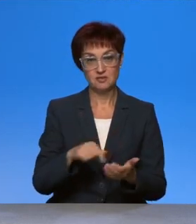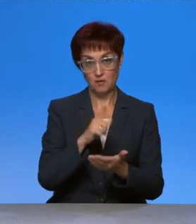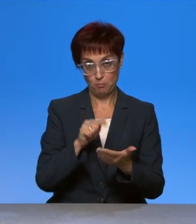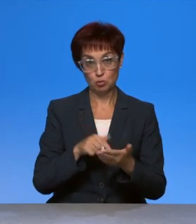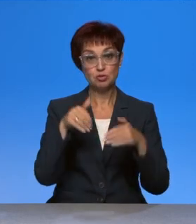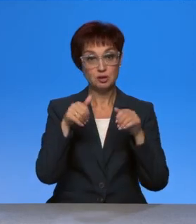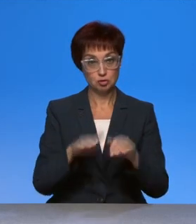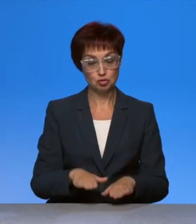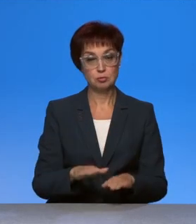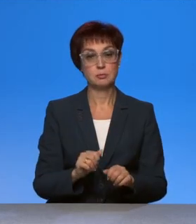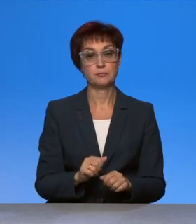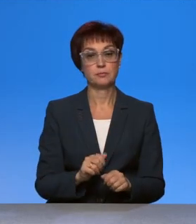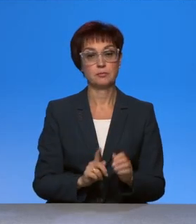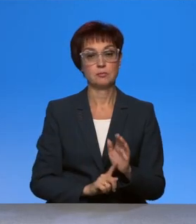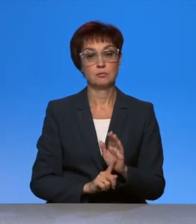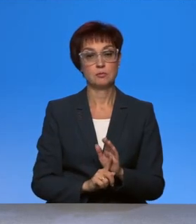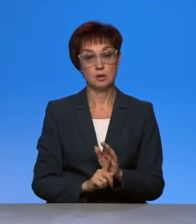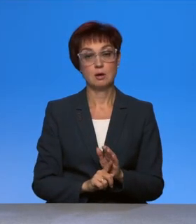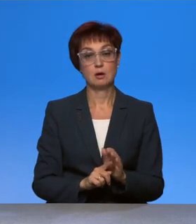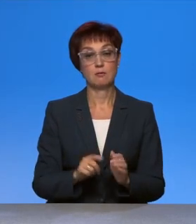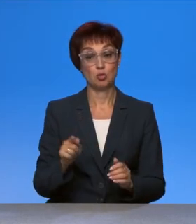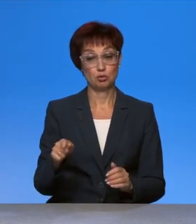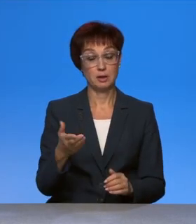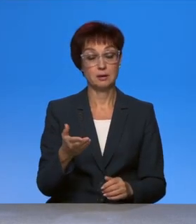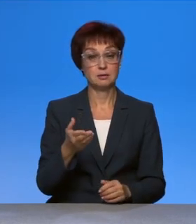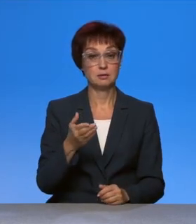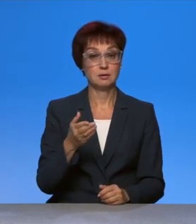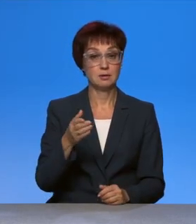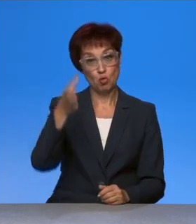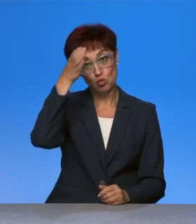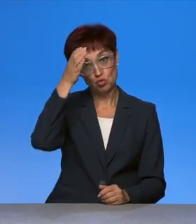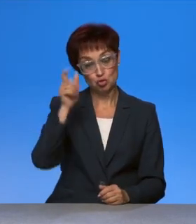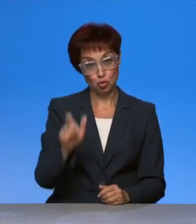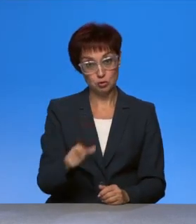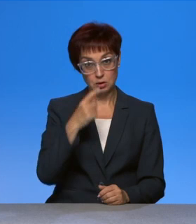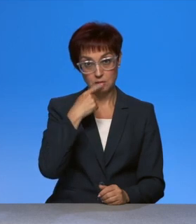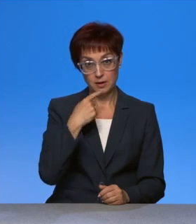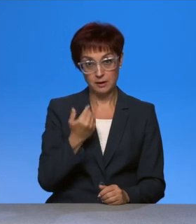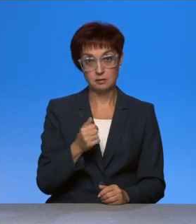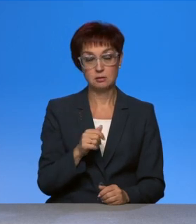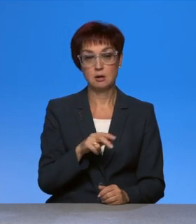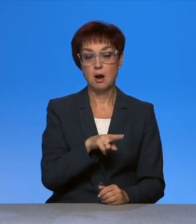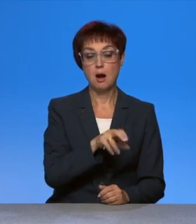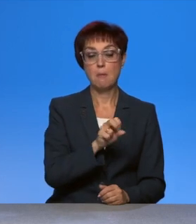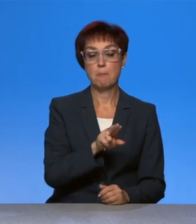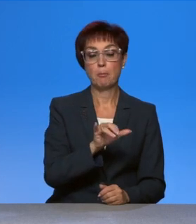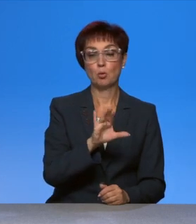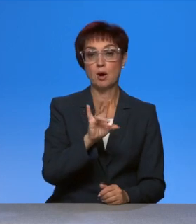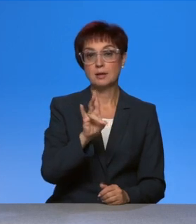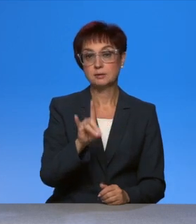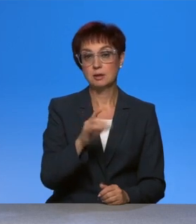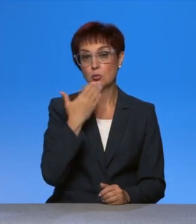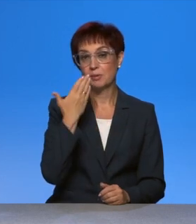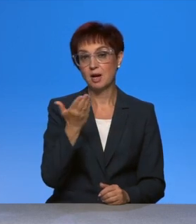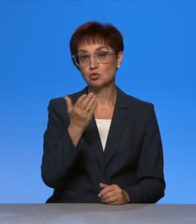Начинает звонить, говорит: вы знаете, меня тут папуасы задержали, спрашивают про подарки. Ну, что может ответить на это австралийская пресса? Она, конечно, после